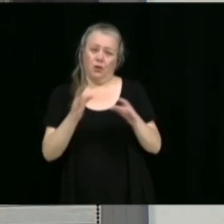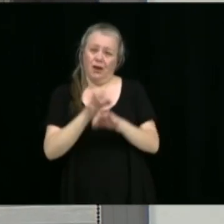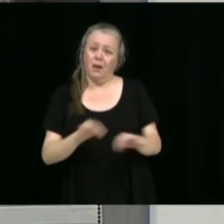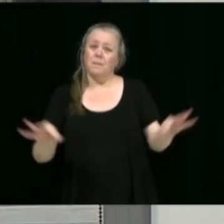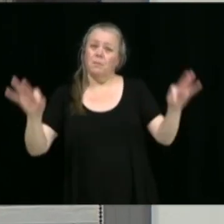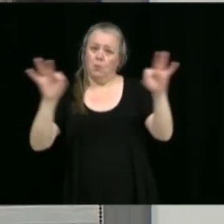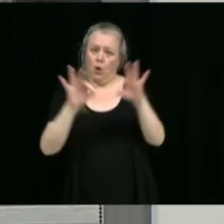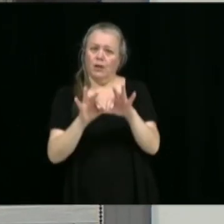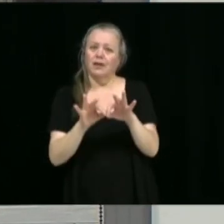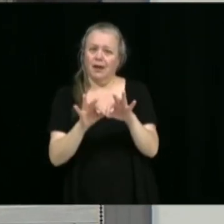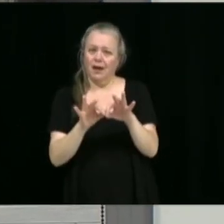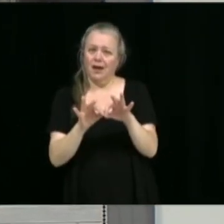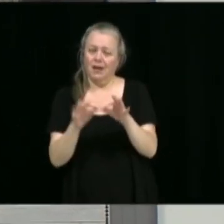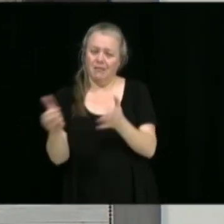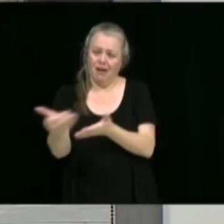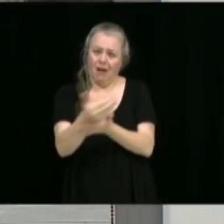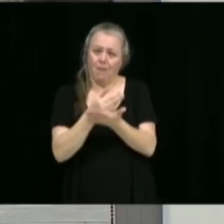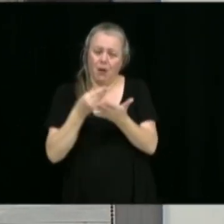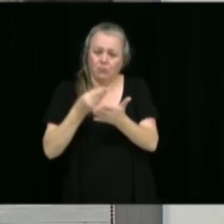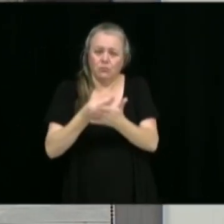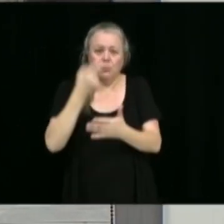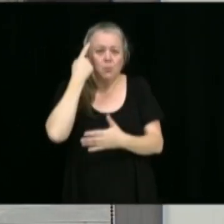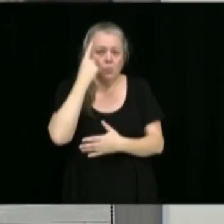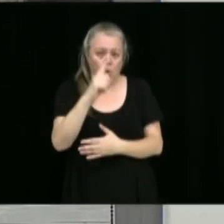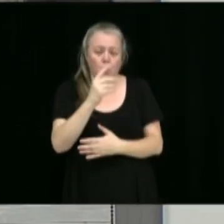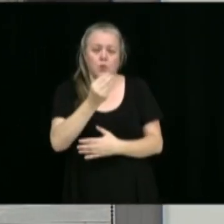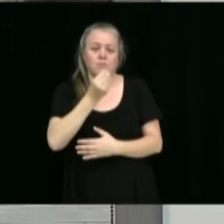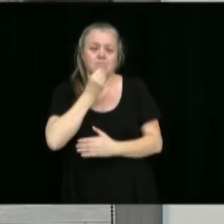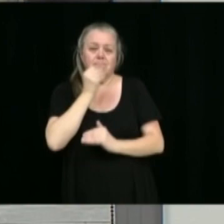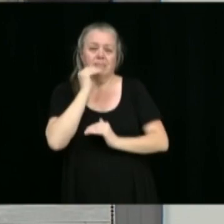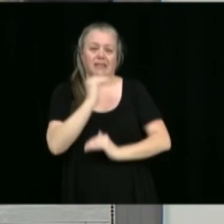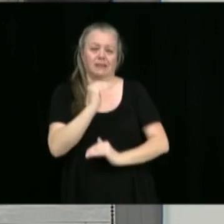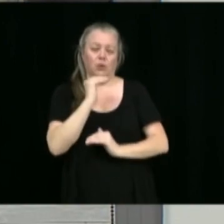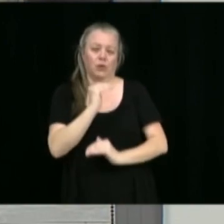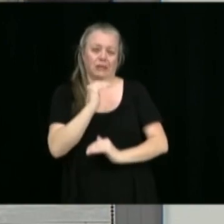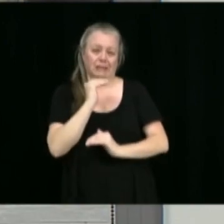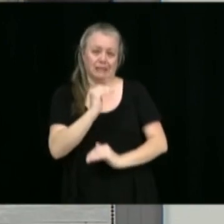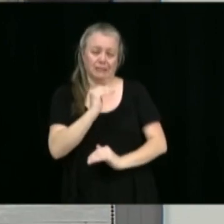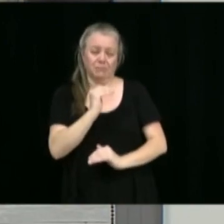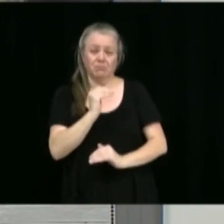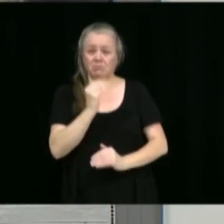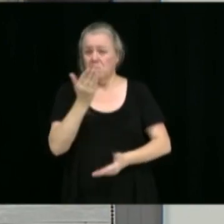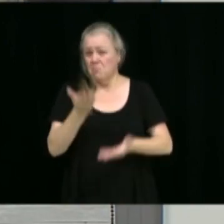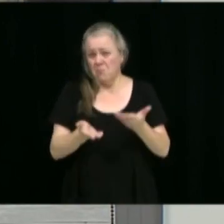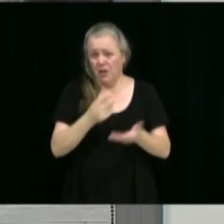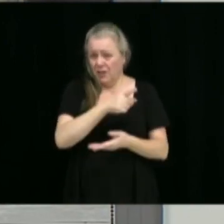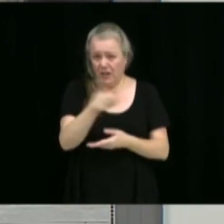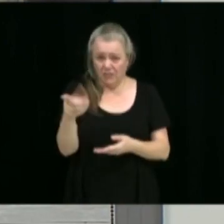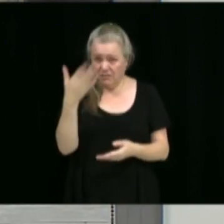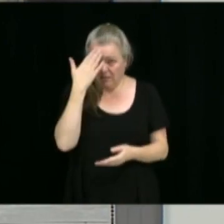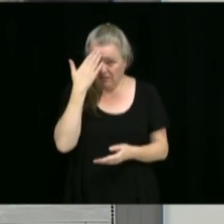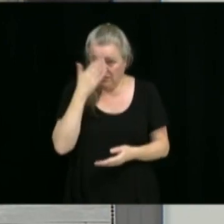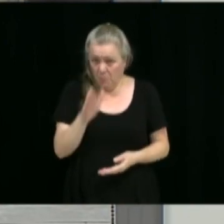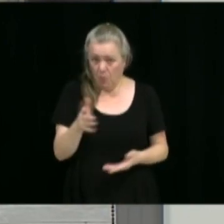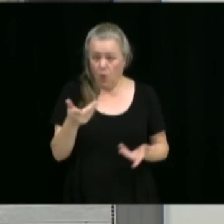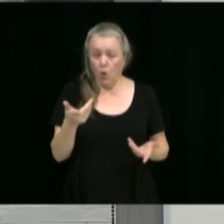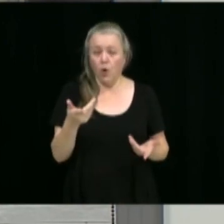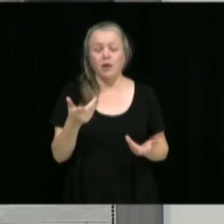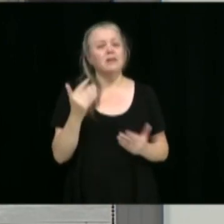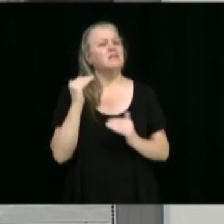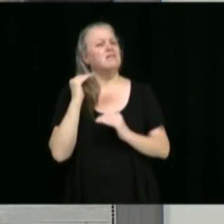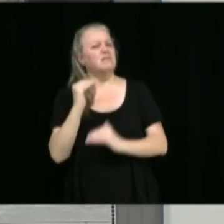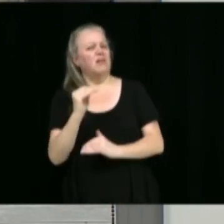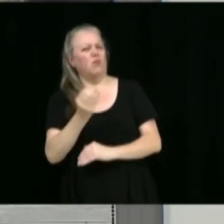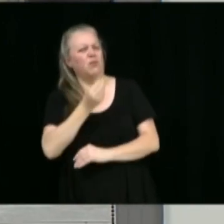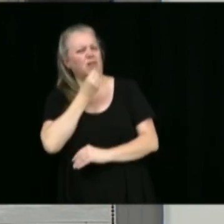Ceci, ça représente une importante source de financement, comme on le sait, pour la sécurité alimentaire. Pour ceux qui savent peut-être un peu moins, mais c'est une sécurité alimentaire, ça